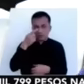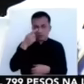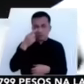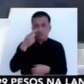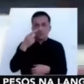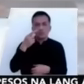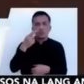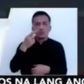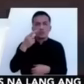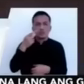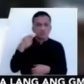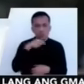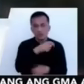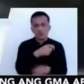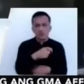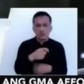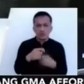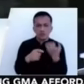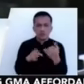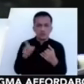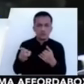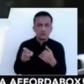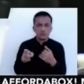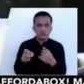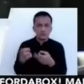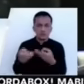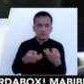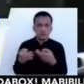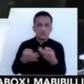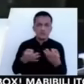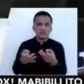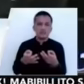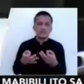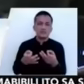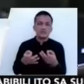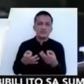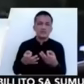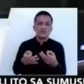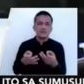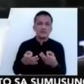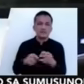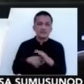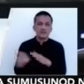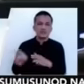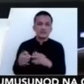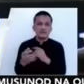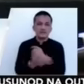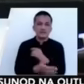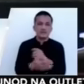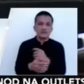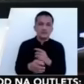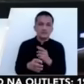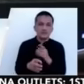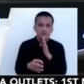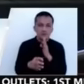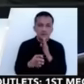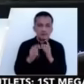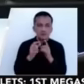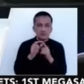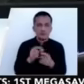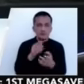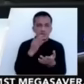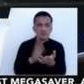or she felicitate your escape from the country kung pinagsalitaan mo siya na masama? Yun lang